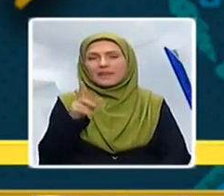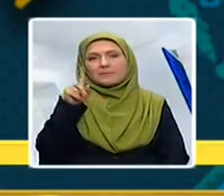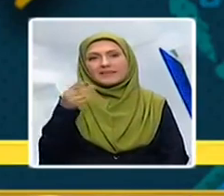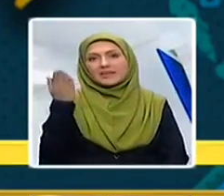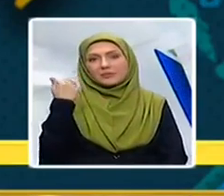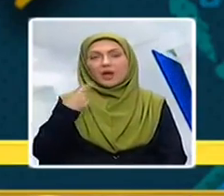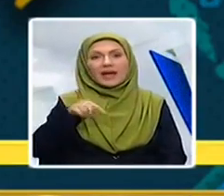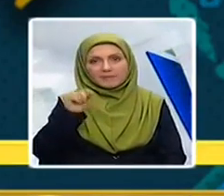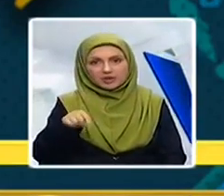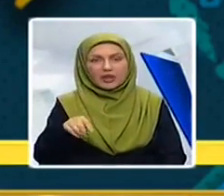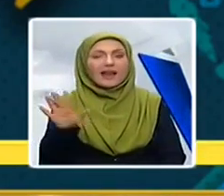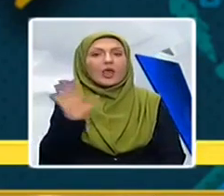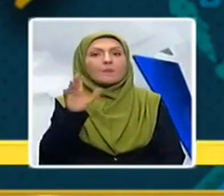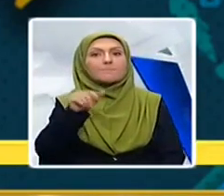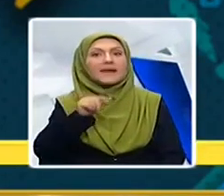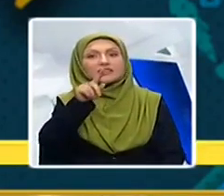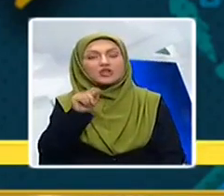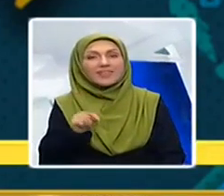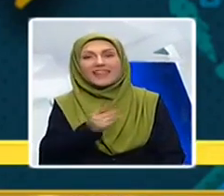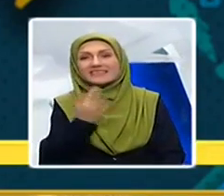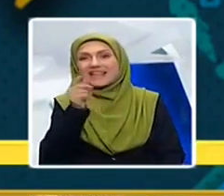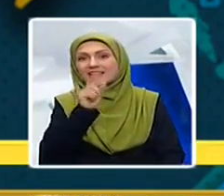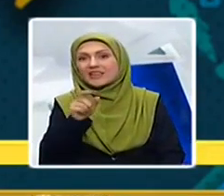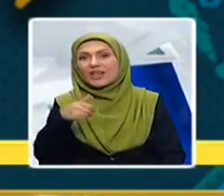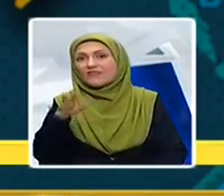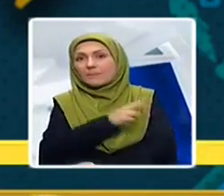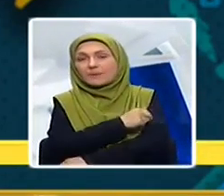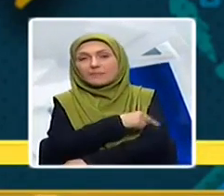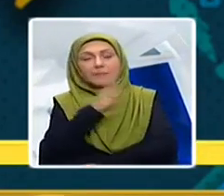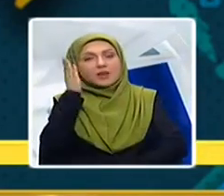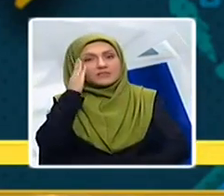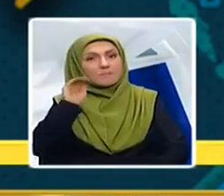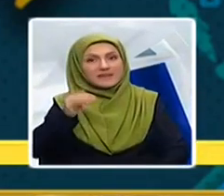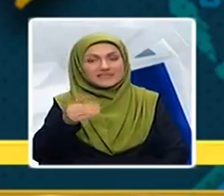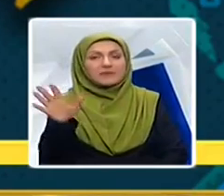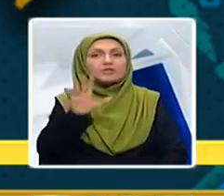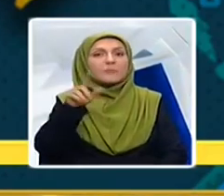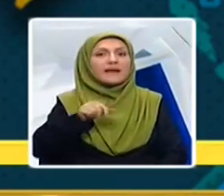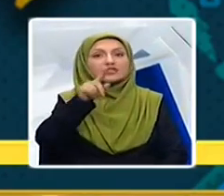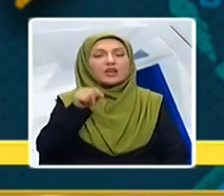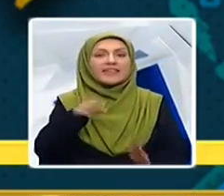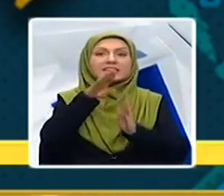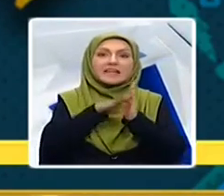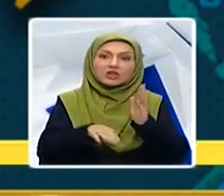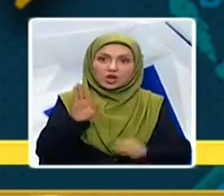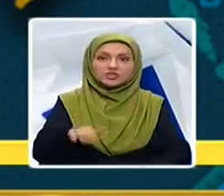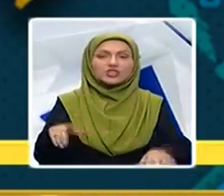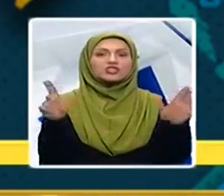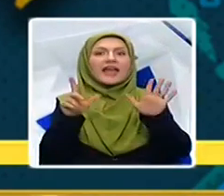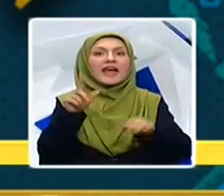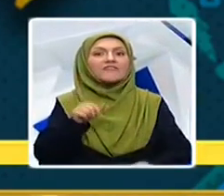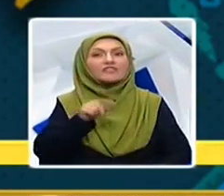از 50% موارد بستری و حدود 70% موارد مرگ و میر ناشی از کرونا در کشور کاهش